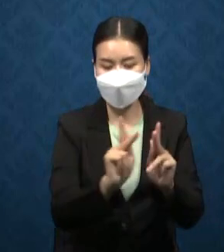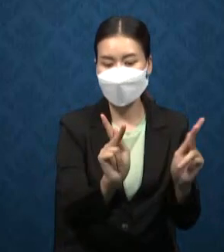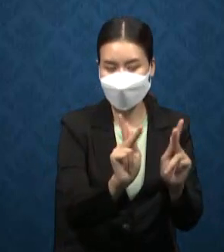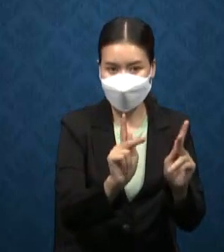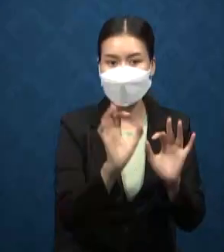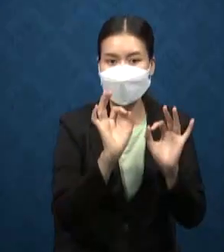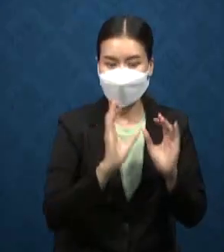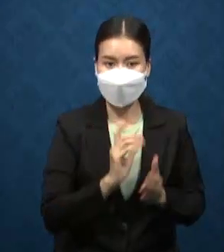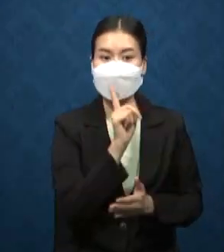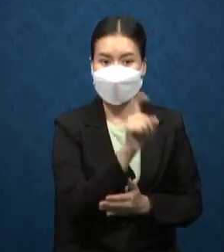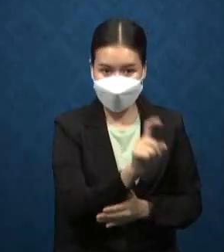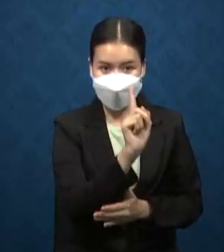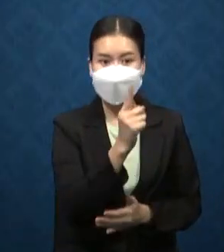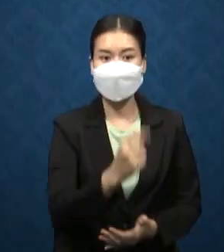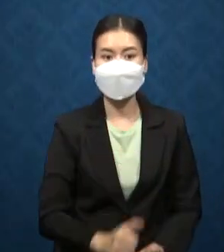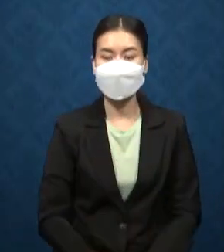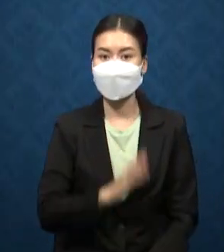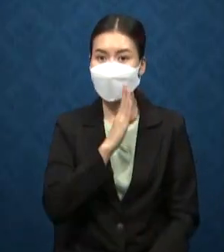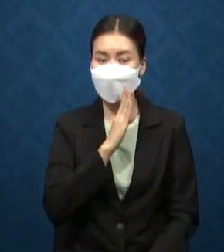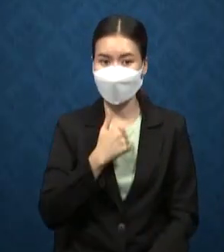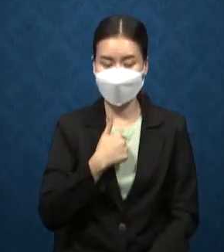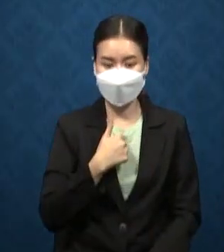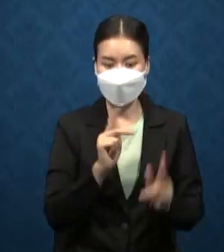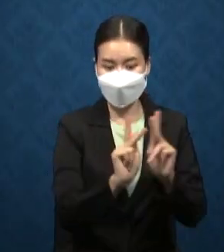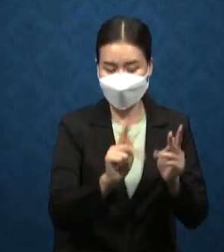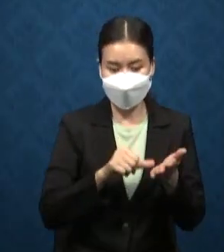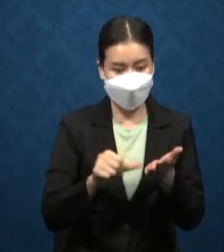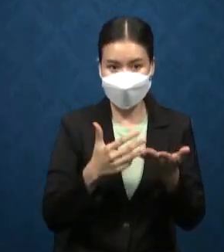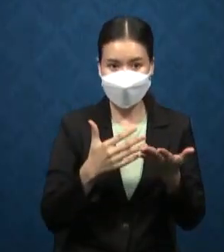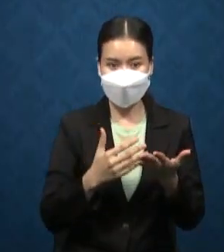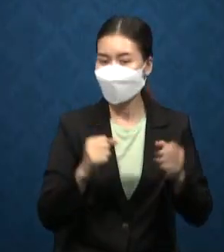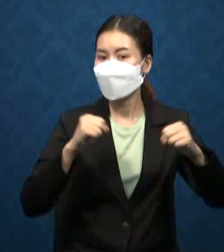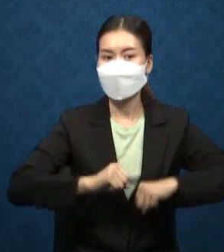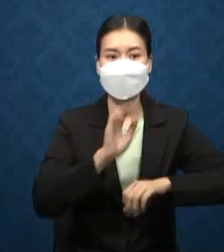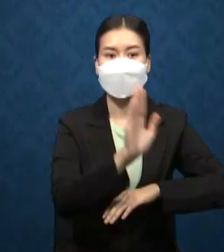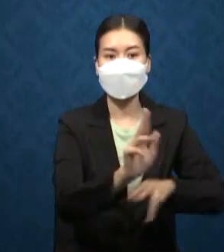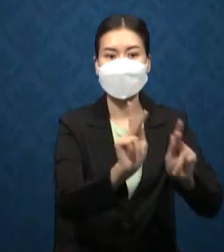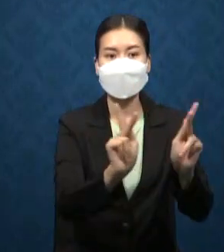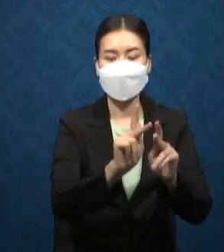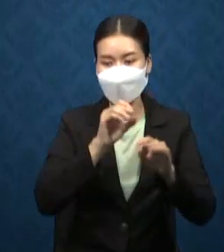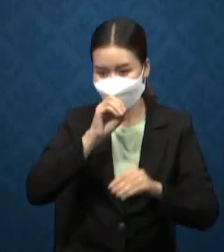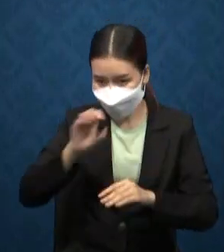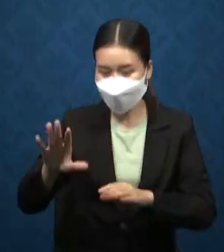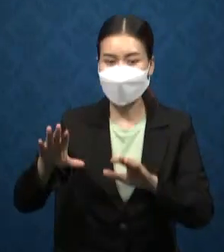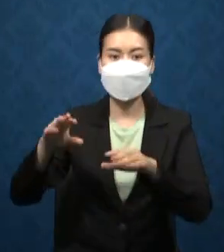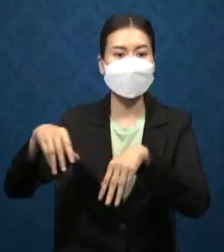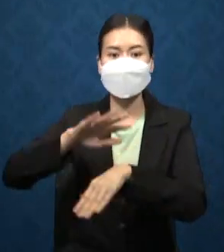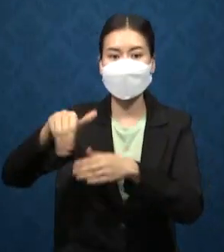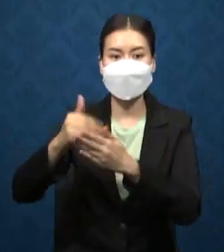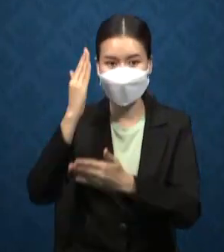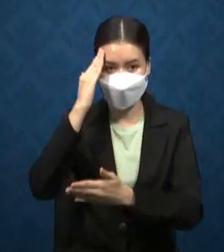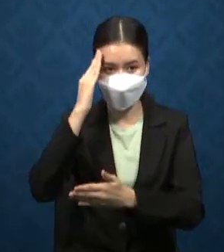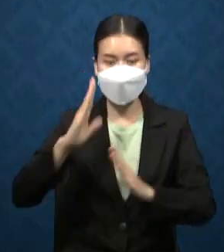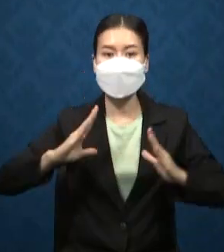ครับถ้าไม่ยืนยันกับแก้ไขมาก็เป็นมติของกรรมาธิการแจ้งให้ที่ประชุมทราบด้วยนะครับขอบคุณครับ